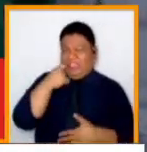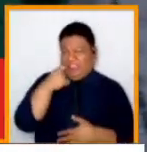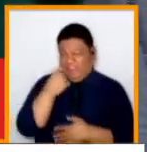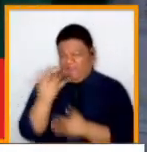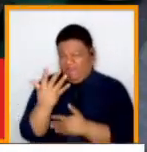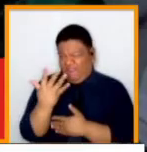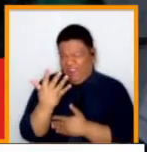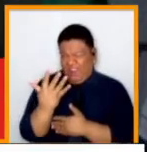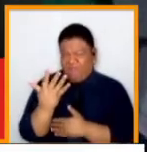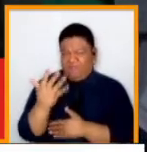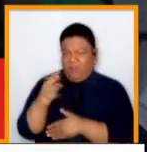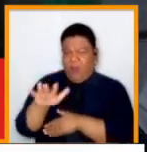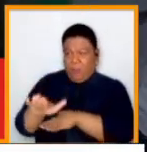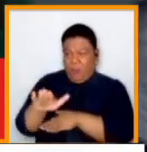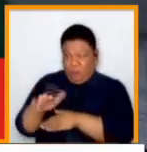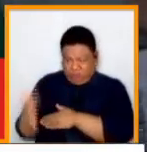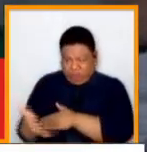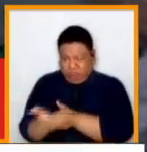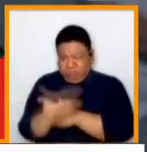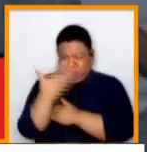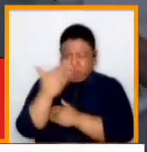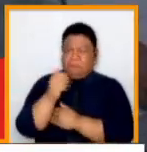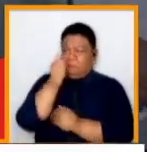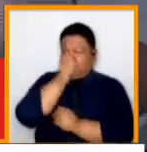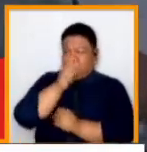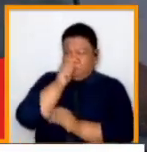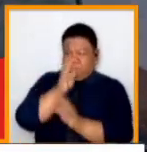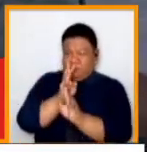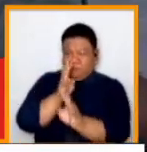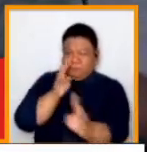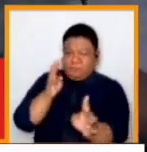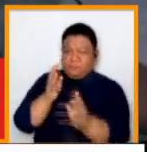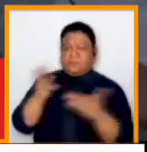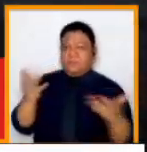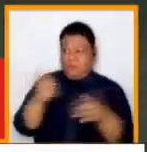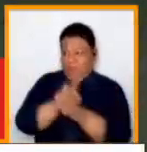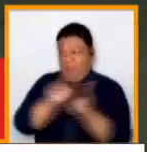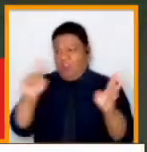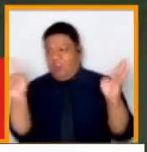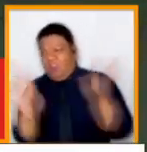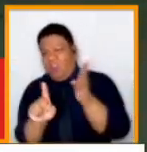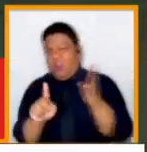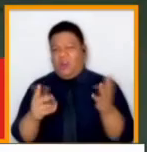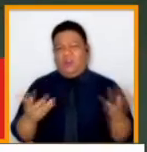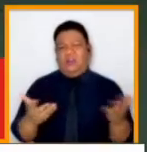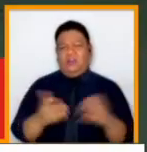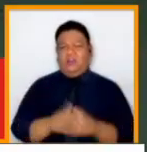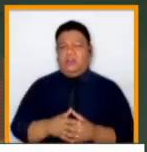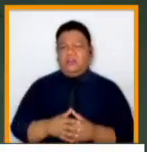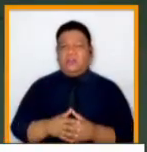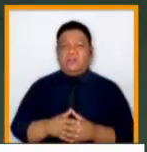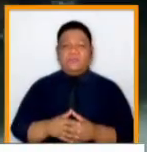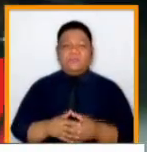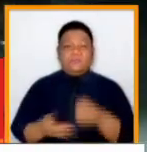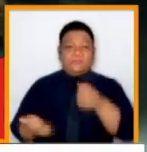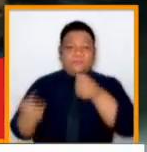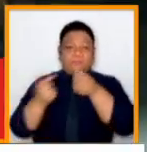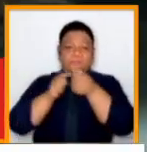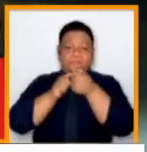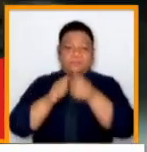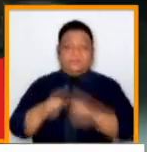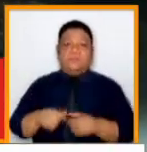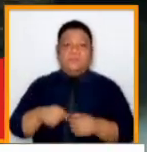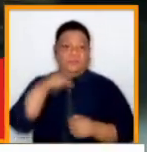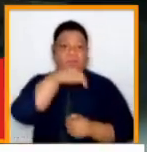dito. Tapos may mga gabi lang pumunta dito. Tapos sila pa'y nasa unahan namin. Sa isang mall sa Paco, Maynila naman, nakasalampak